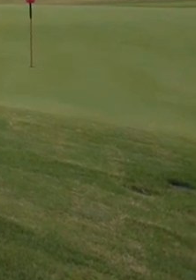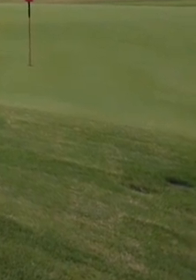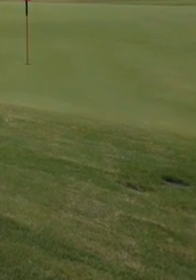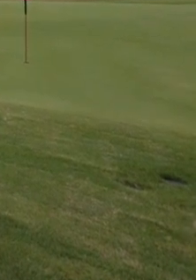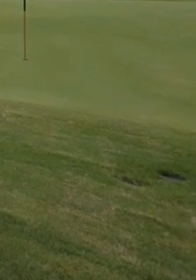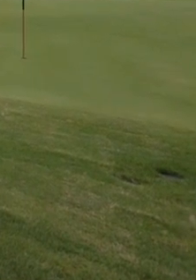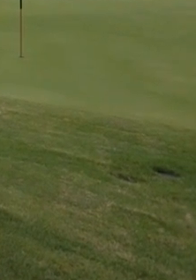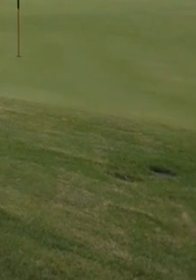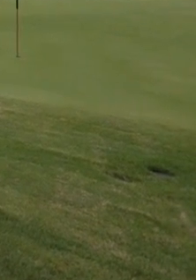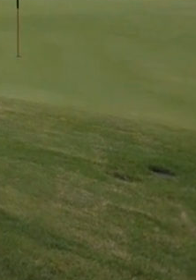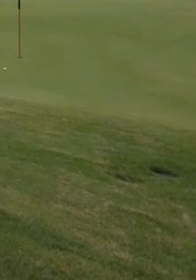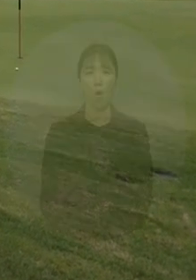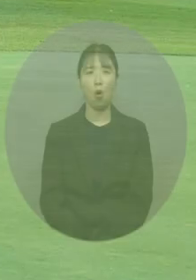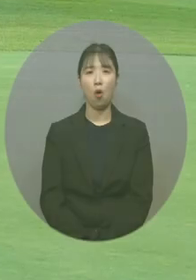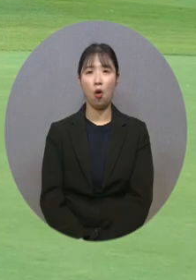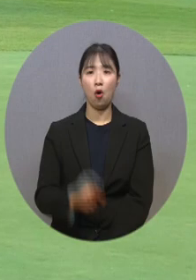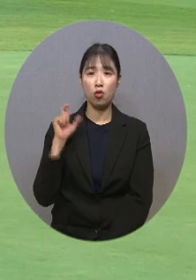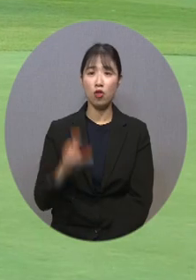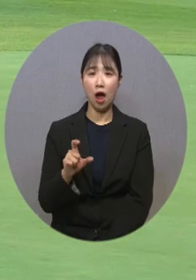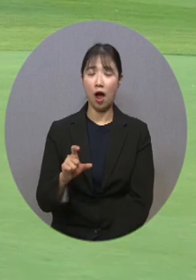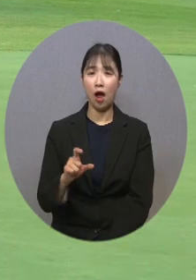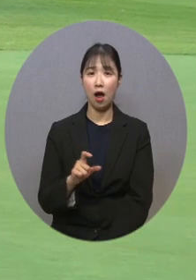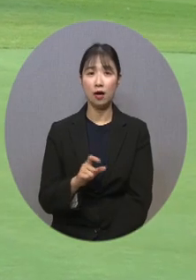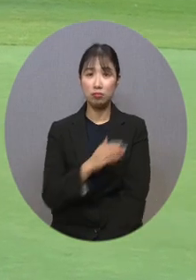오, 쇠다. 쳤는데? 우와!